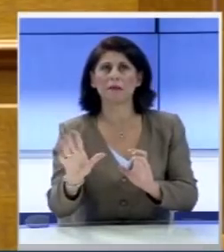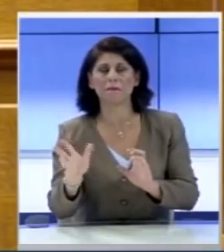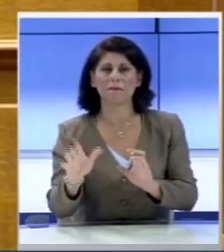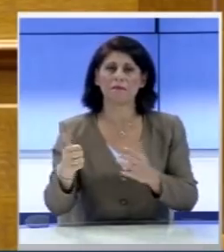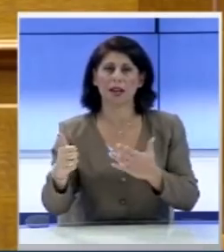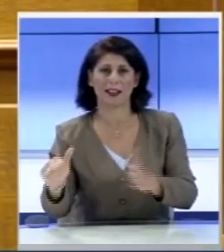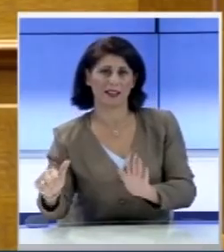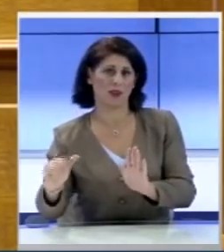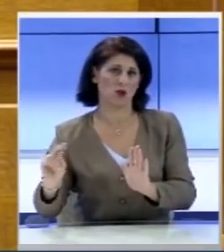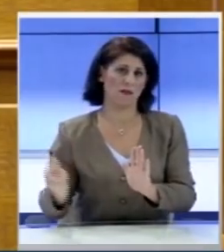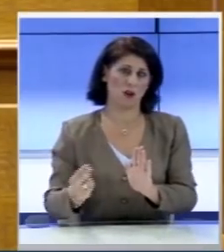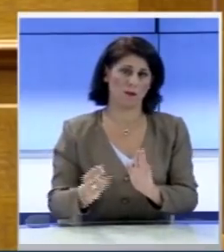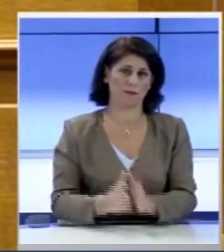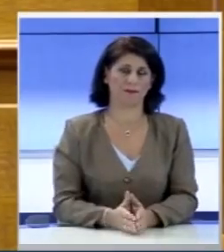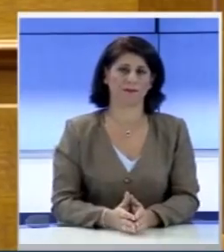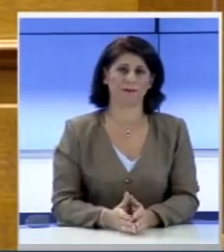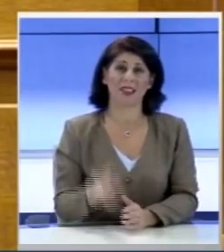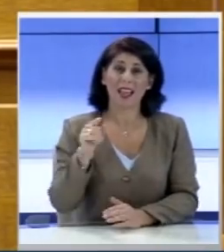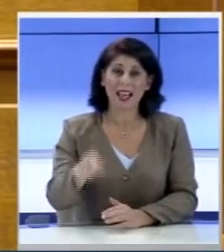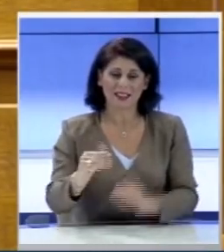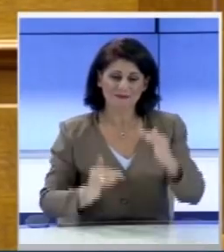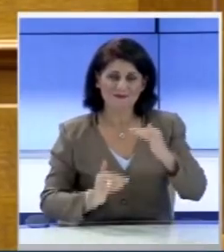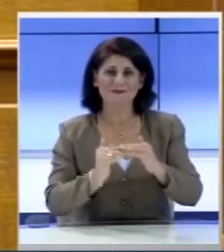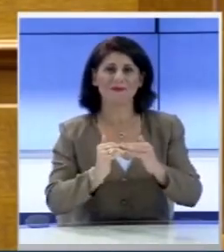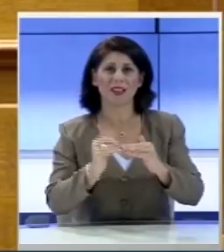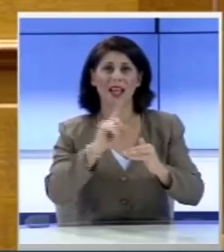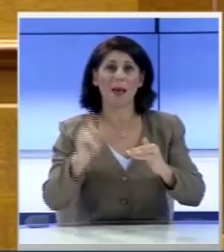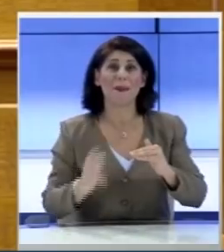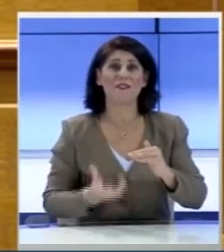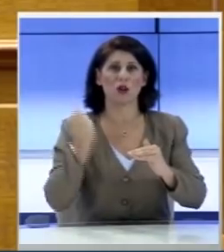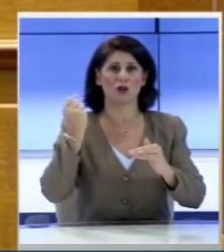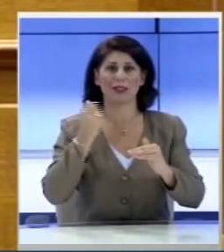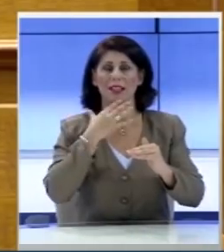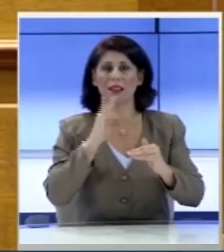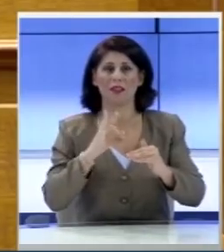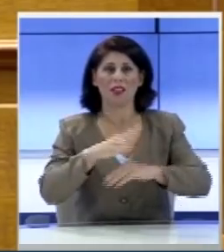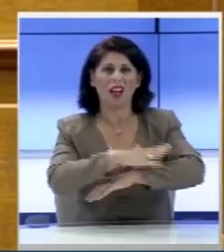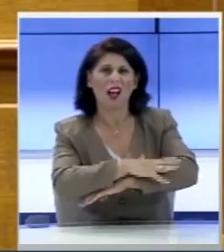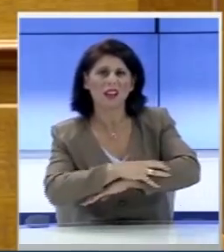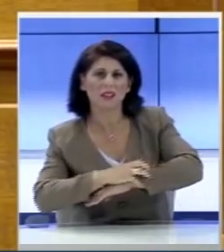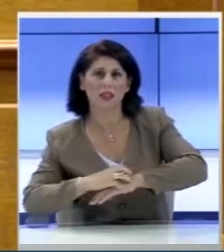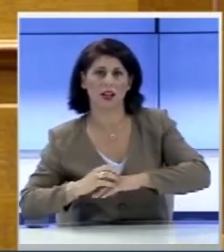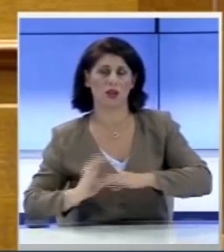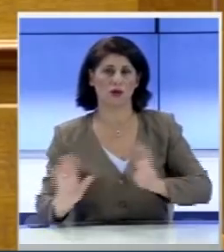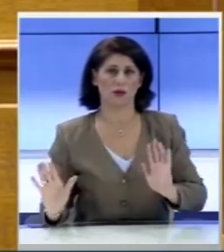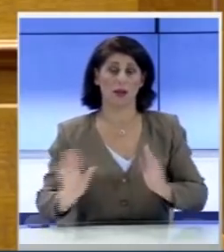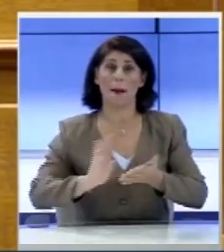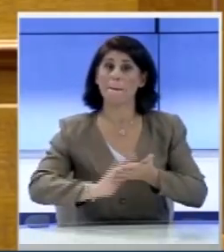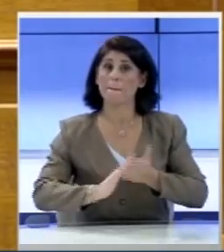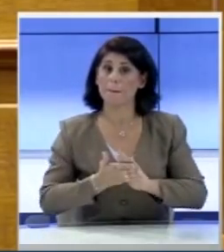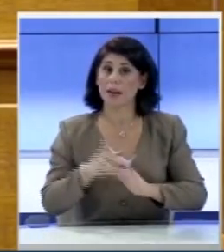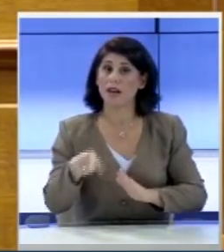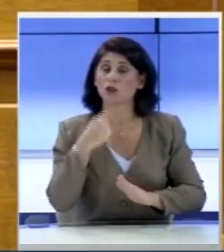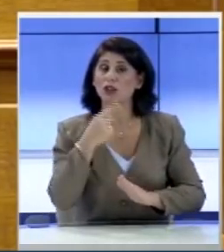ως 600 ευρώ. Εκεί έχετε ορίσει το όριο της επιβίωσης, δηλαδή της εξαθλίωσης. Πρακτικά